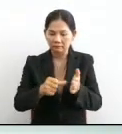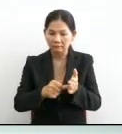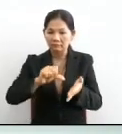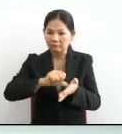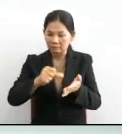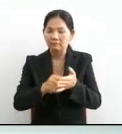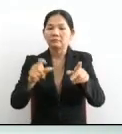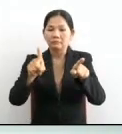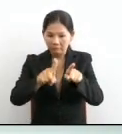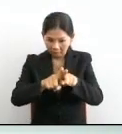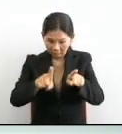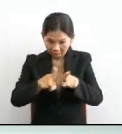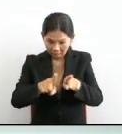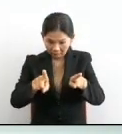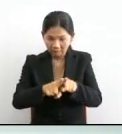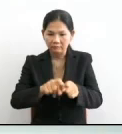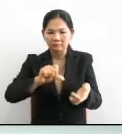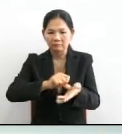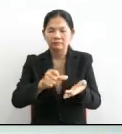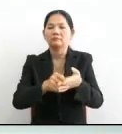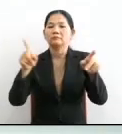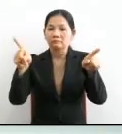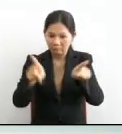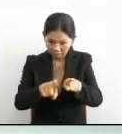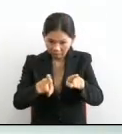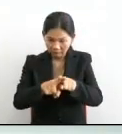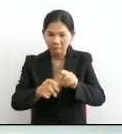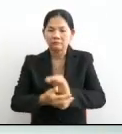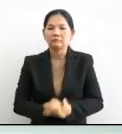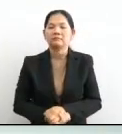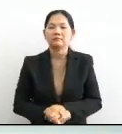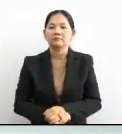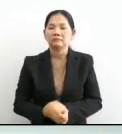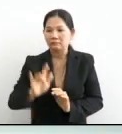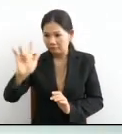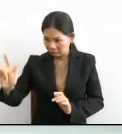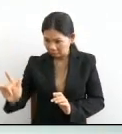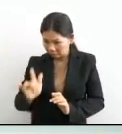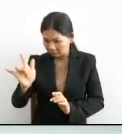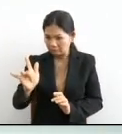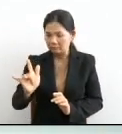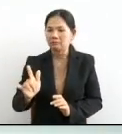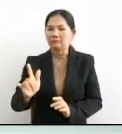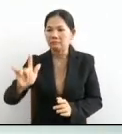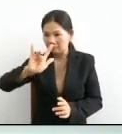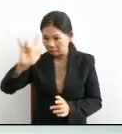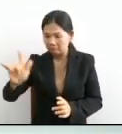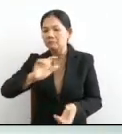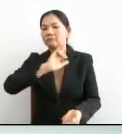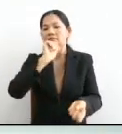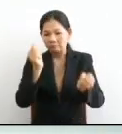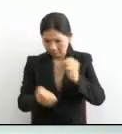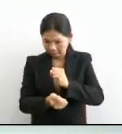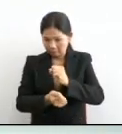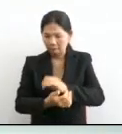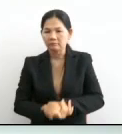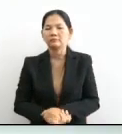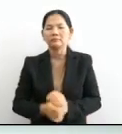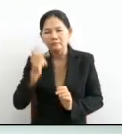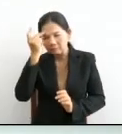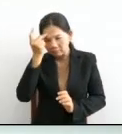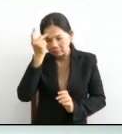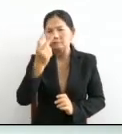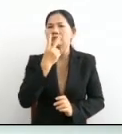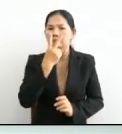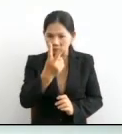phía chà đà miên lấy đôi khỉa hai át ra chùm nụ khỉa bàn chàng chấn con kịch mơ